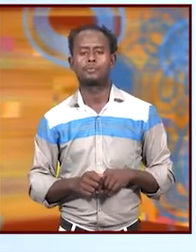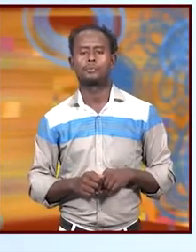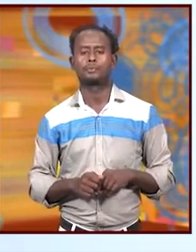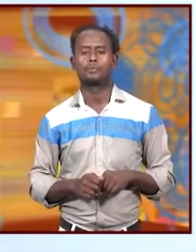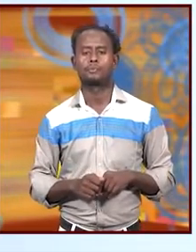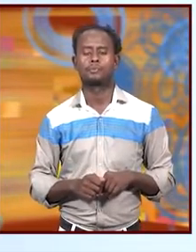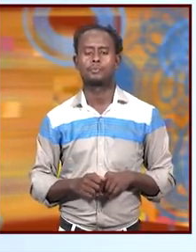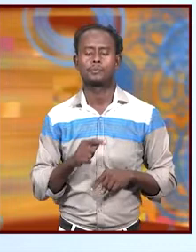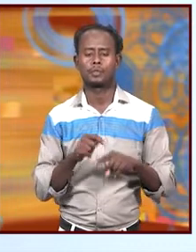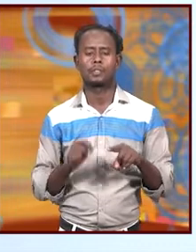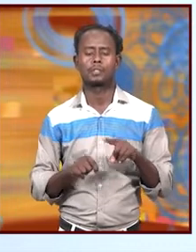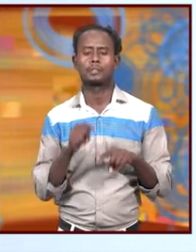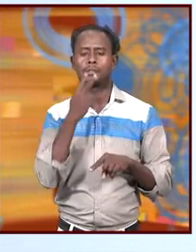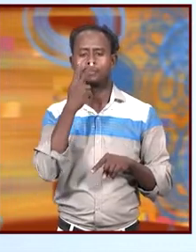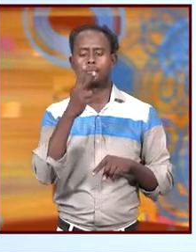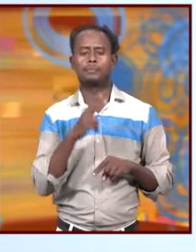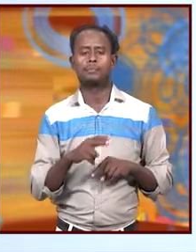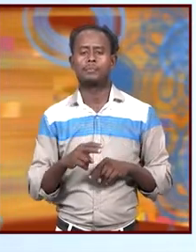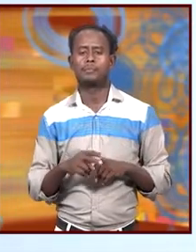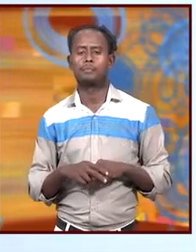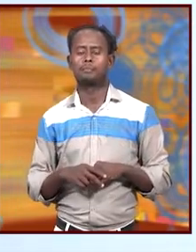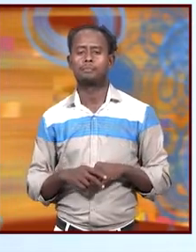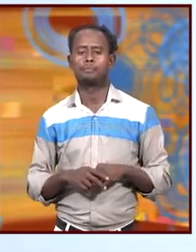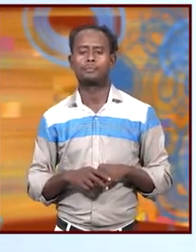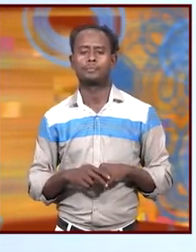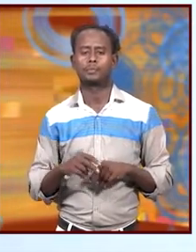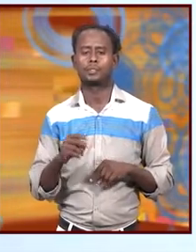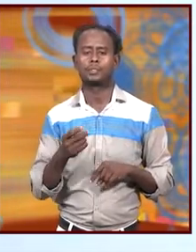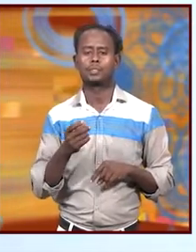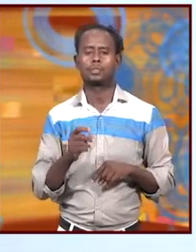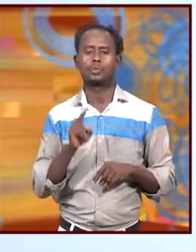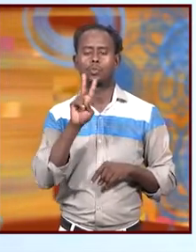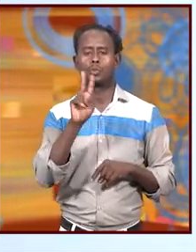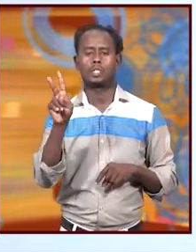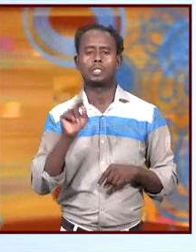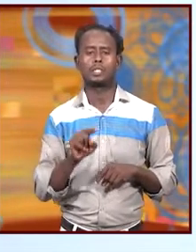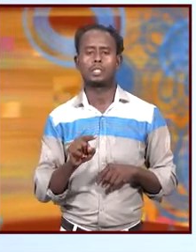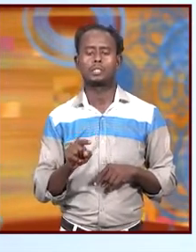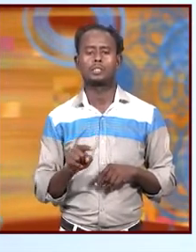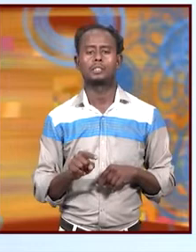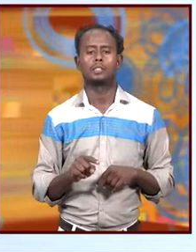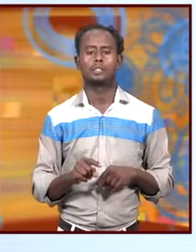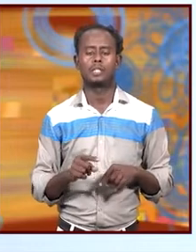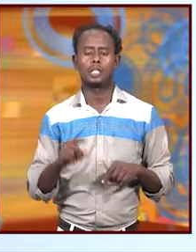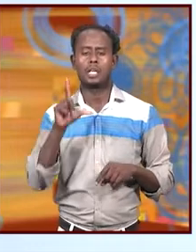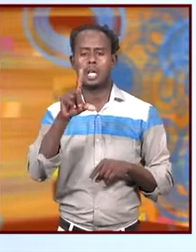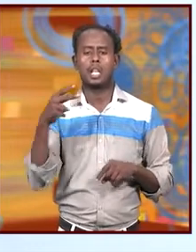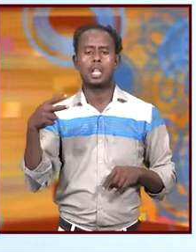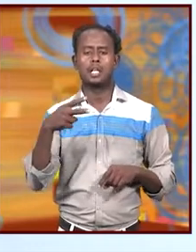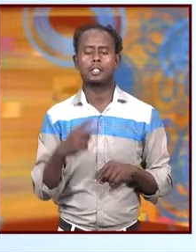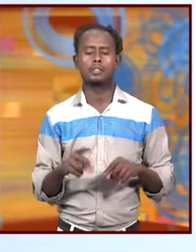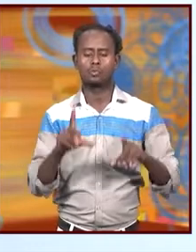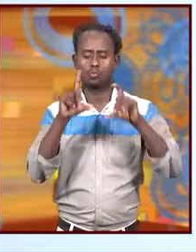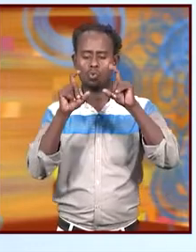2 8 4 2 8 2. ஆக செவ்வக வடிவ